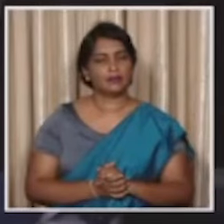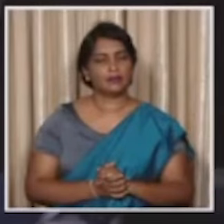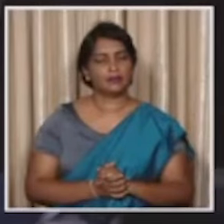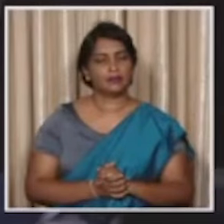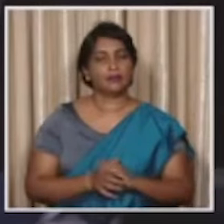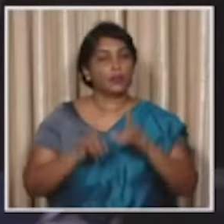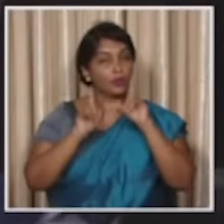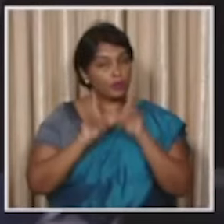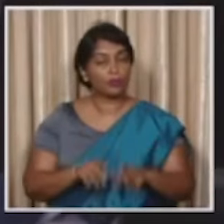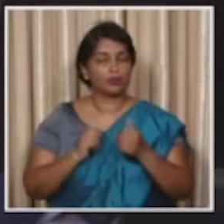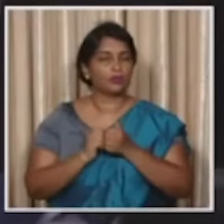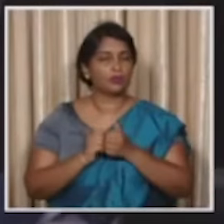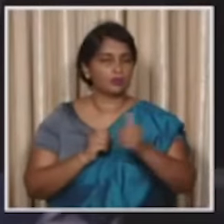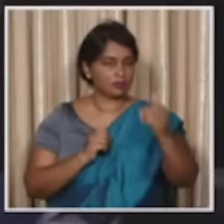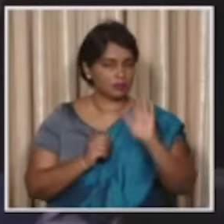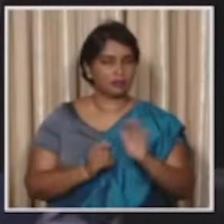ඉතින් මේ රැල්ලට